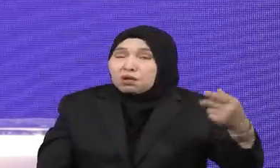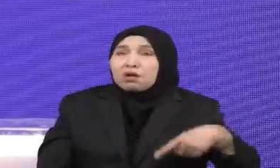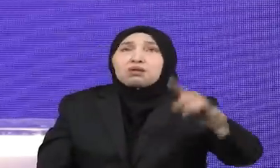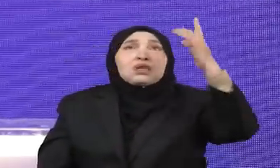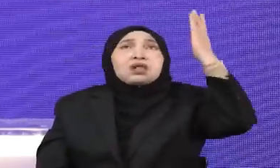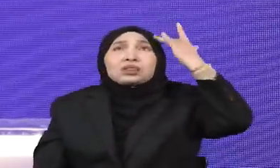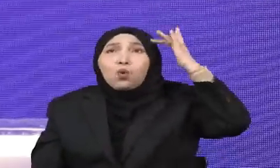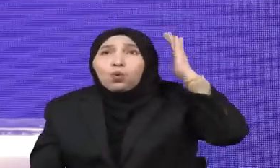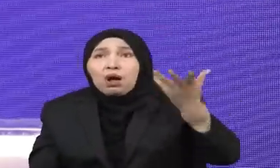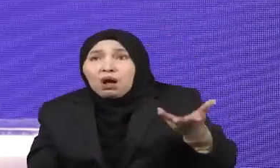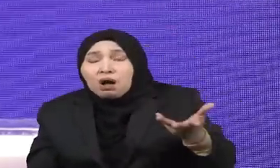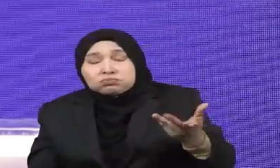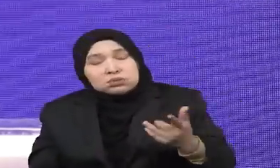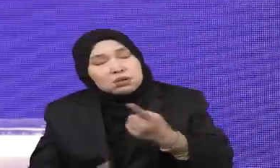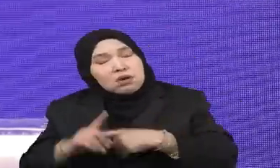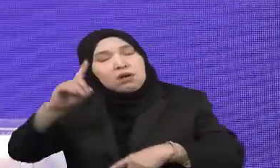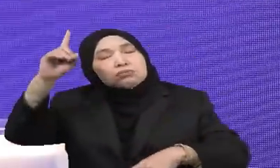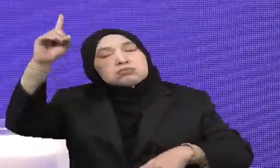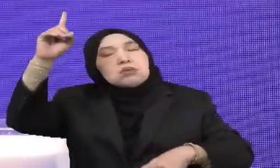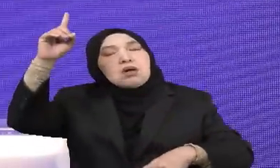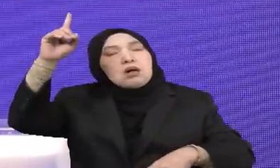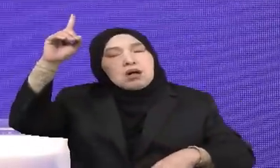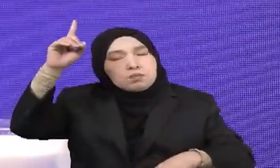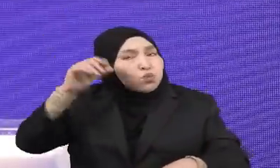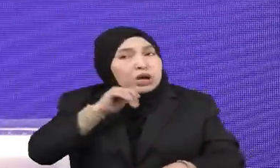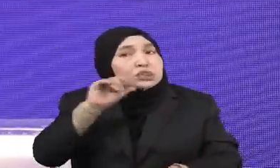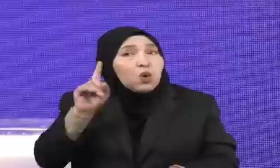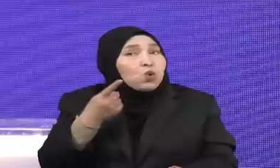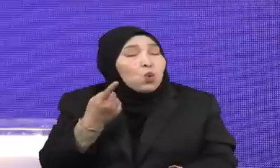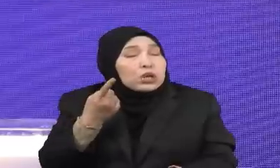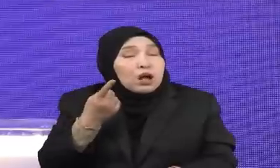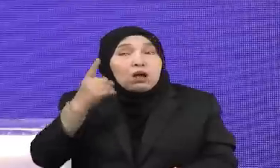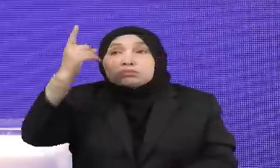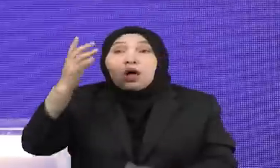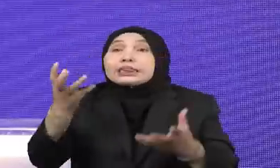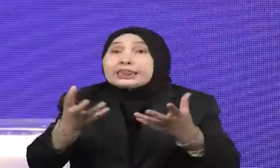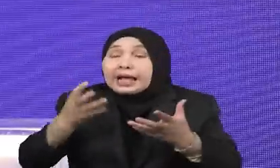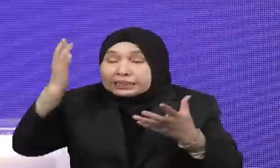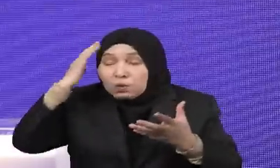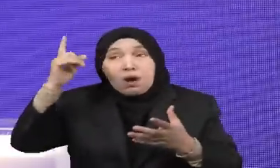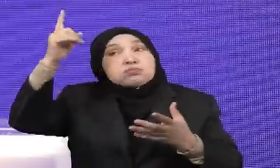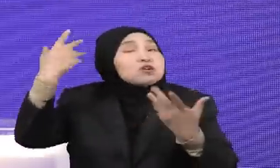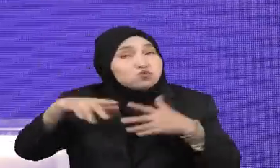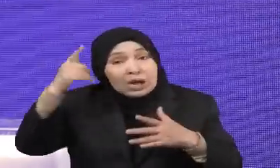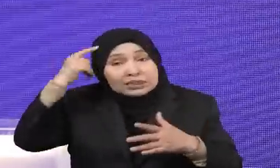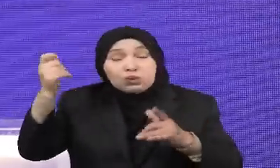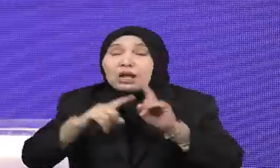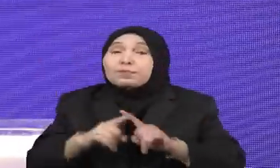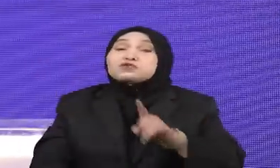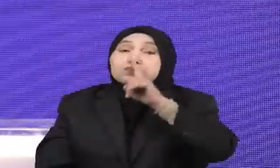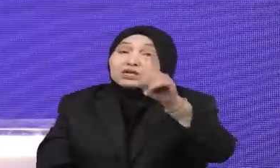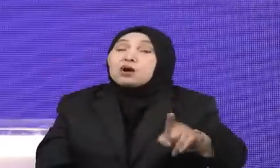itu eee sebenarnya bila Allah ini bukan sekedar Allah Nak Tahu Allah udah tahu udah tahu tapi sebenarnya